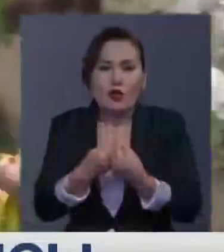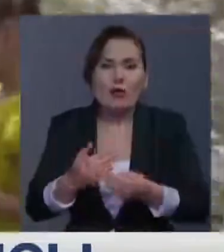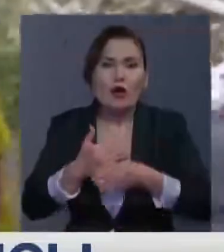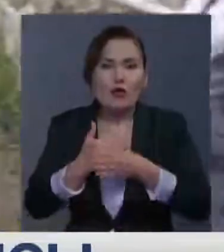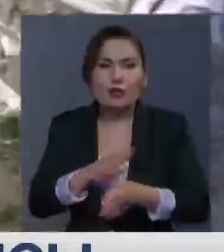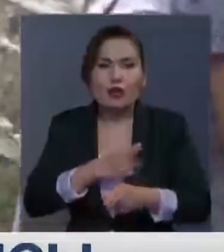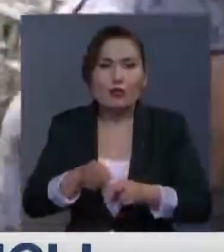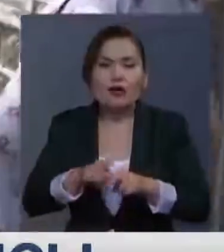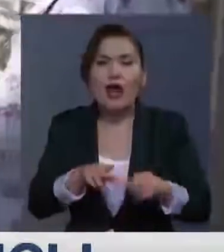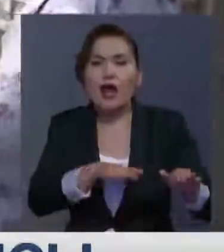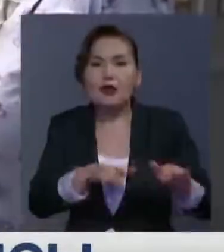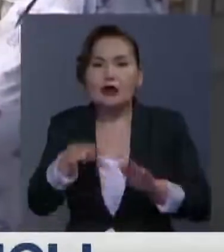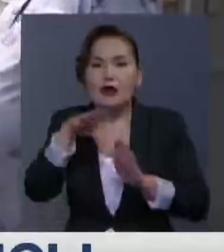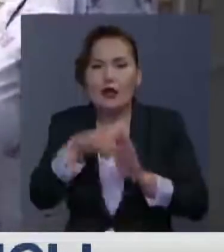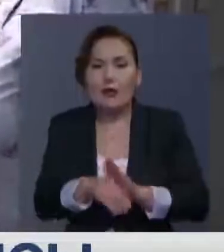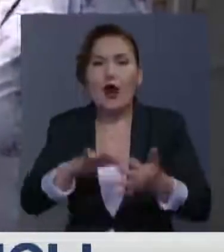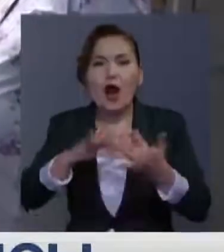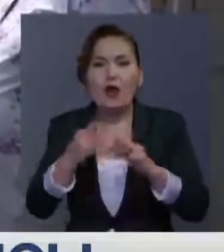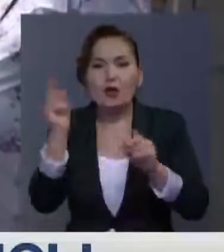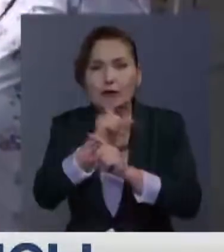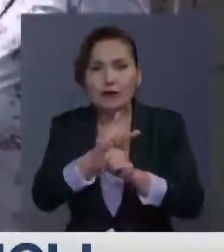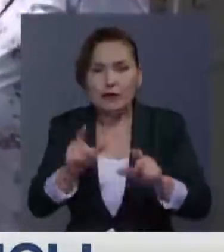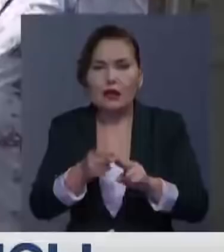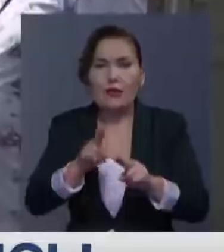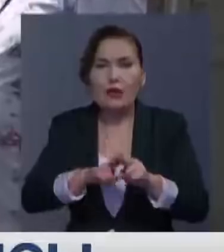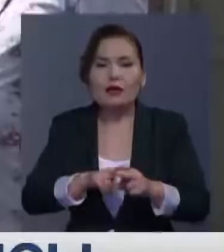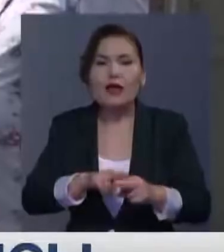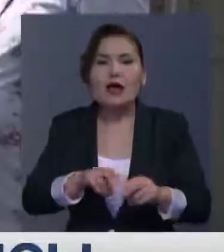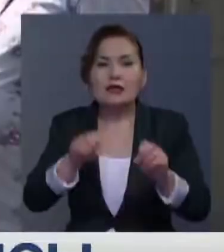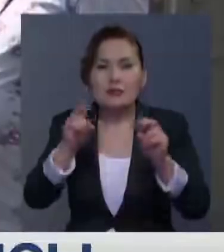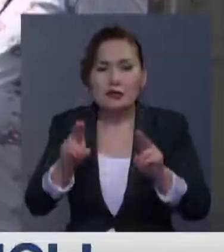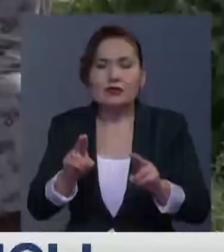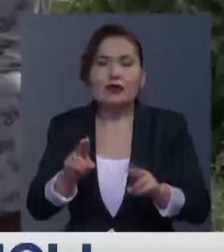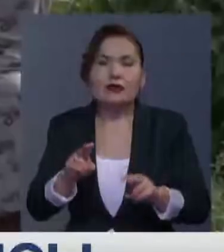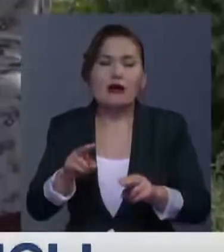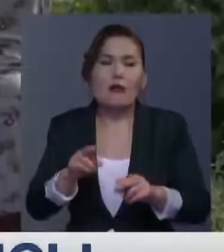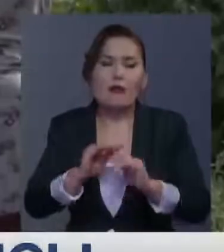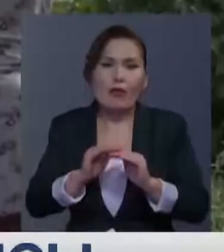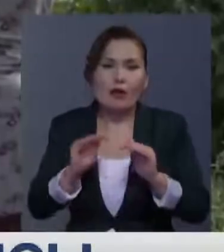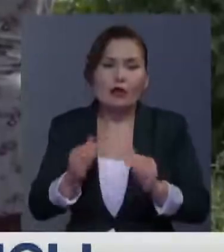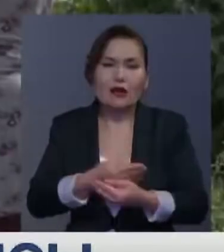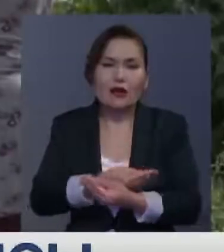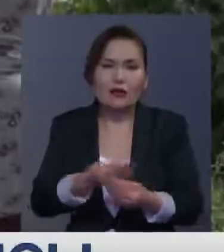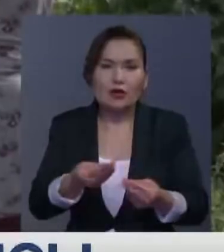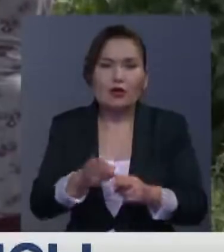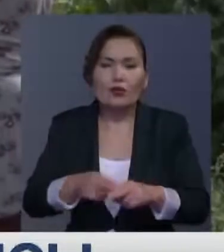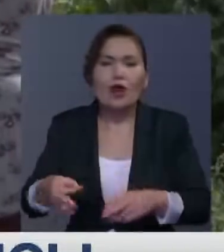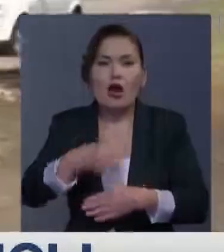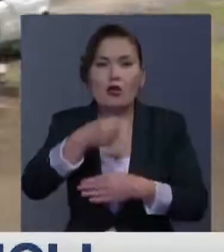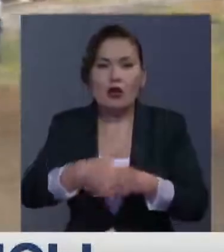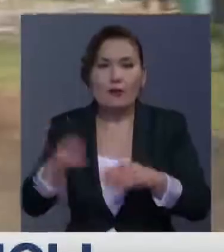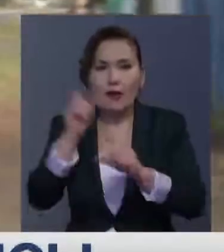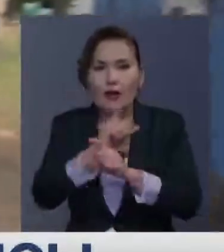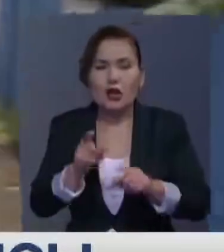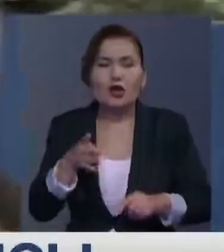көрсетілді. Сондай-ақ акция аясында ауыл мектептеріне термометр мен санитайзерлер сатып алынды. Жалпы облыс орталығындағы